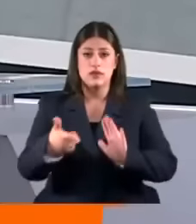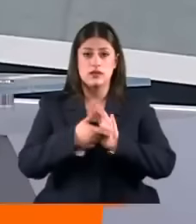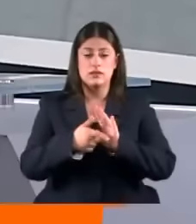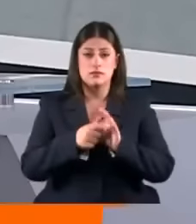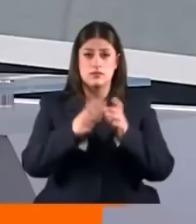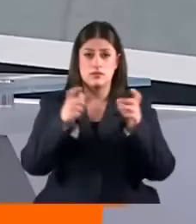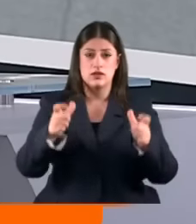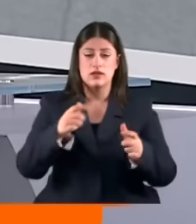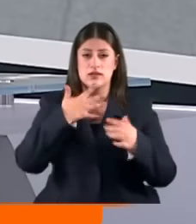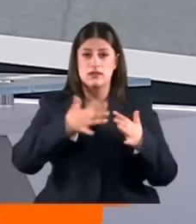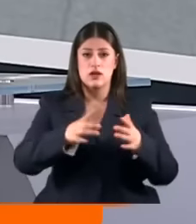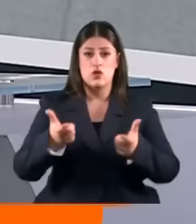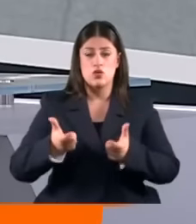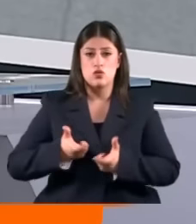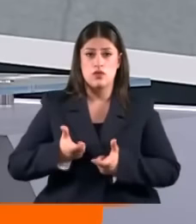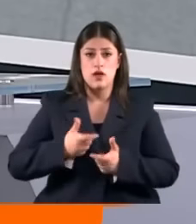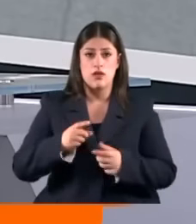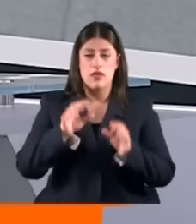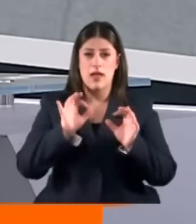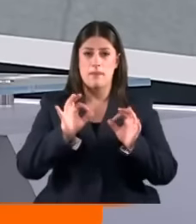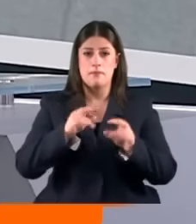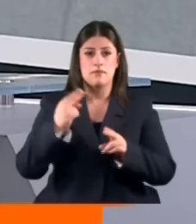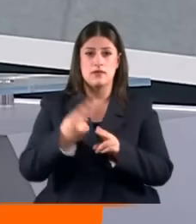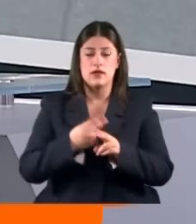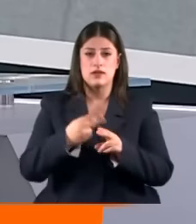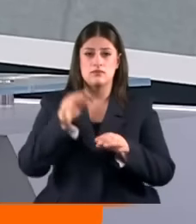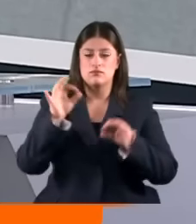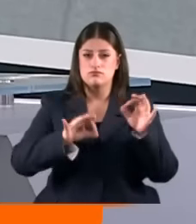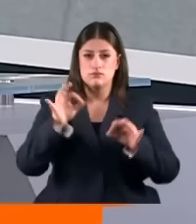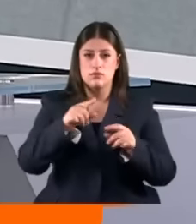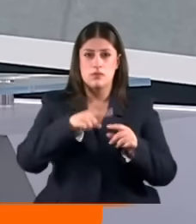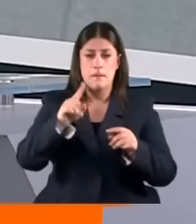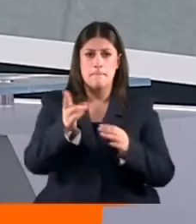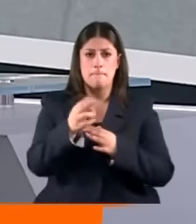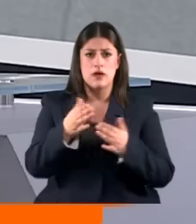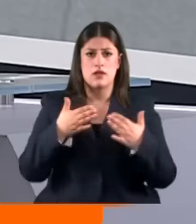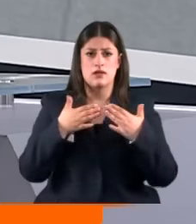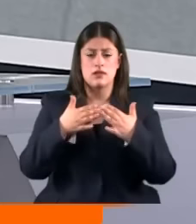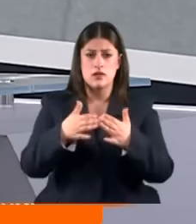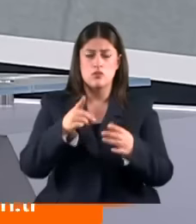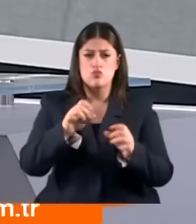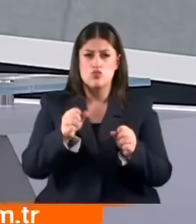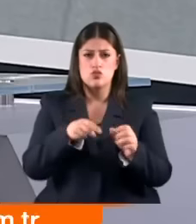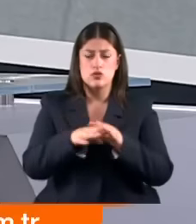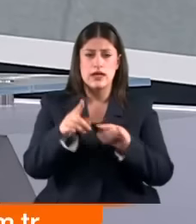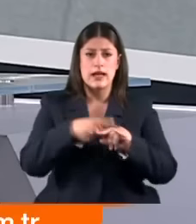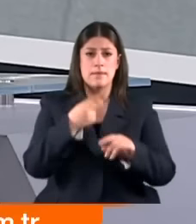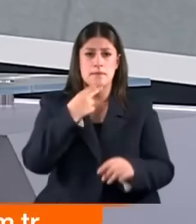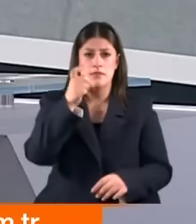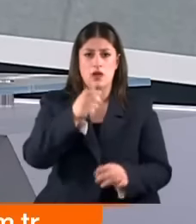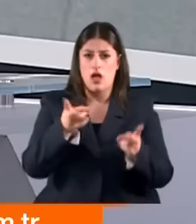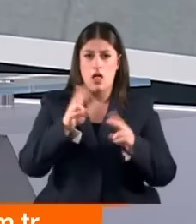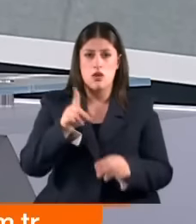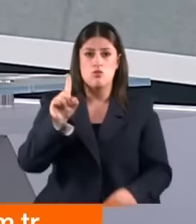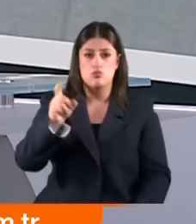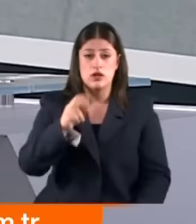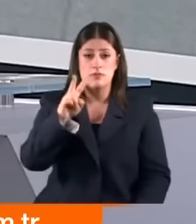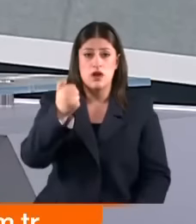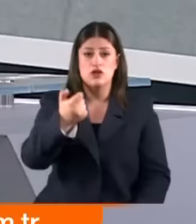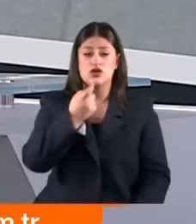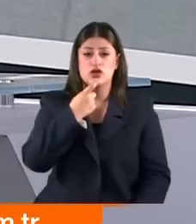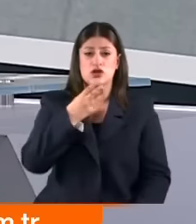İzmir'de sahil güvenliğin rutin denetiminde bir balıkçı teknesinin buzluğunda Hilmiye Tuğba Eskin'in cansız bedeni bulunmuştu.